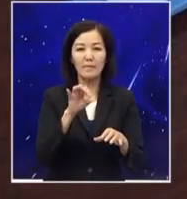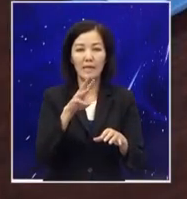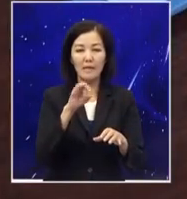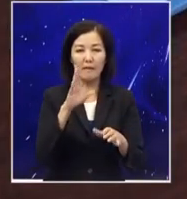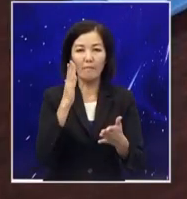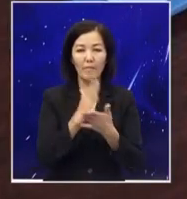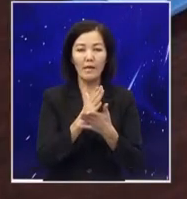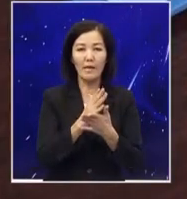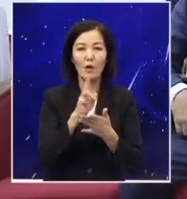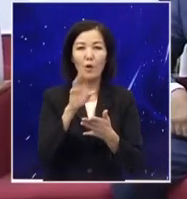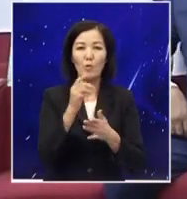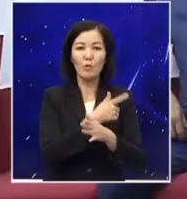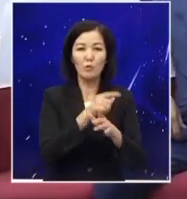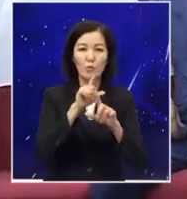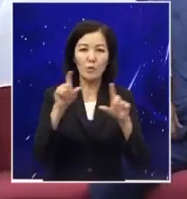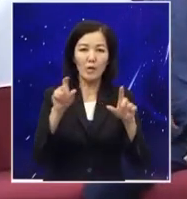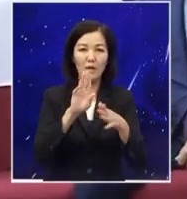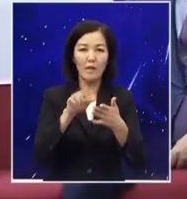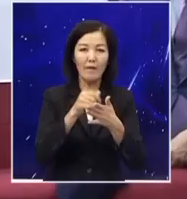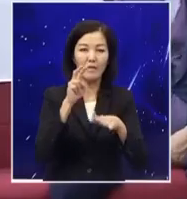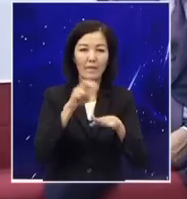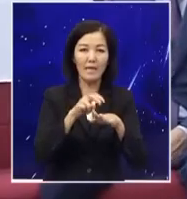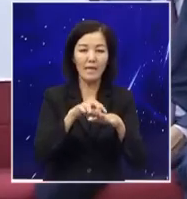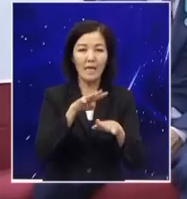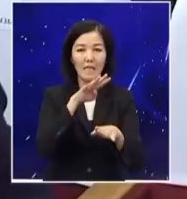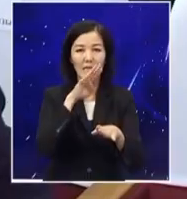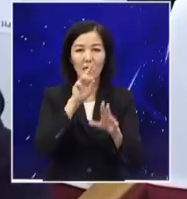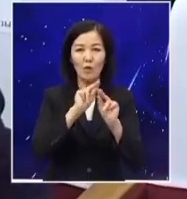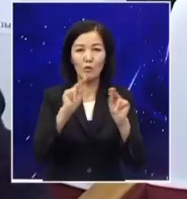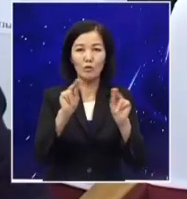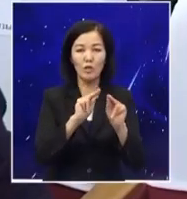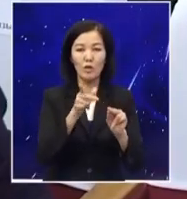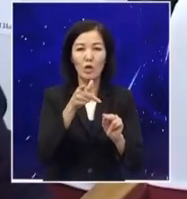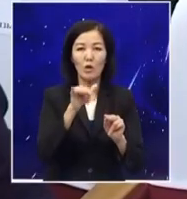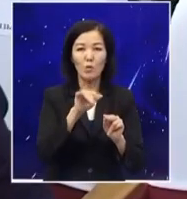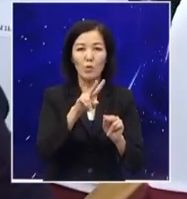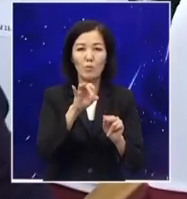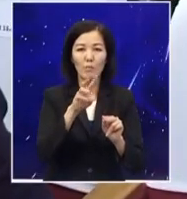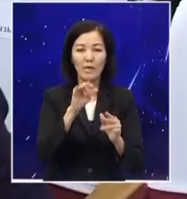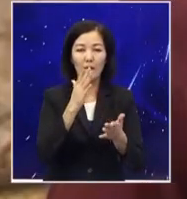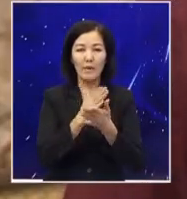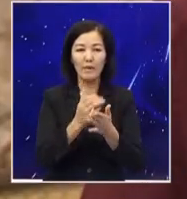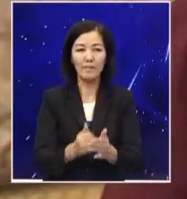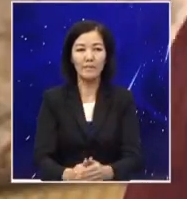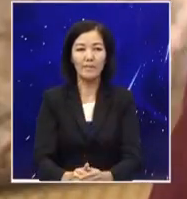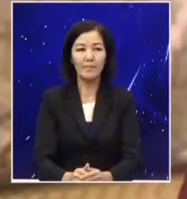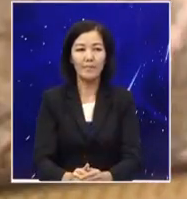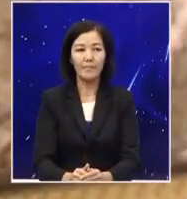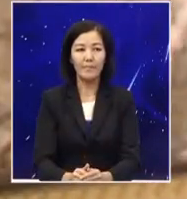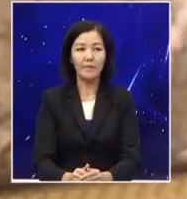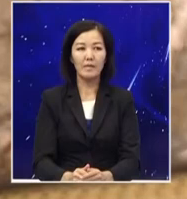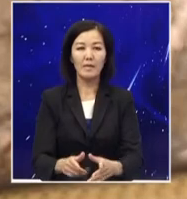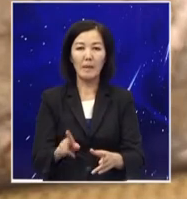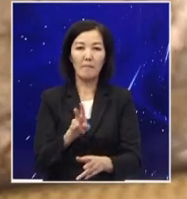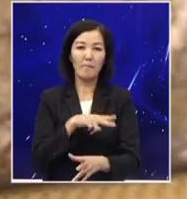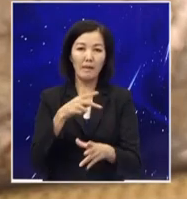аурухана дәрігері Зілиха Қаңлыбайқызы, текелілік ұлағатты ұстаз Гүлмира Өтеповалар бар. Алғашқы марапатым, көңіл